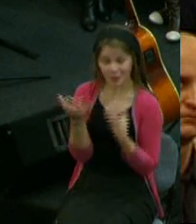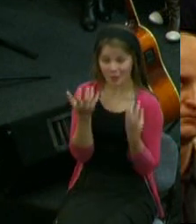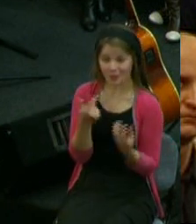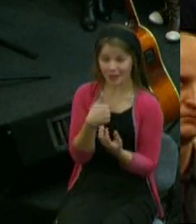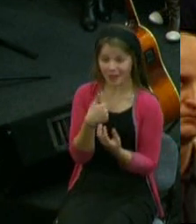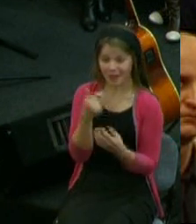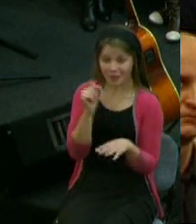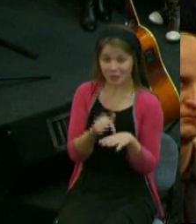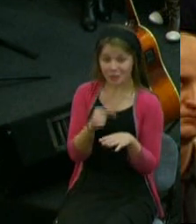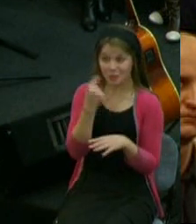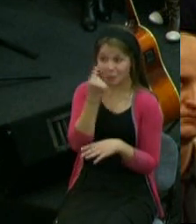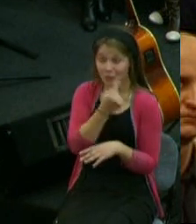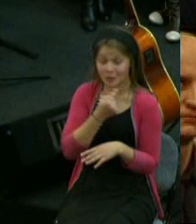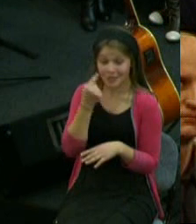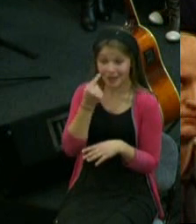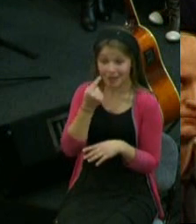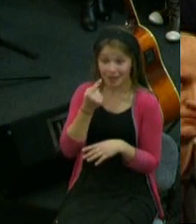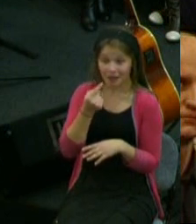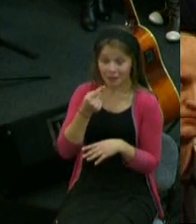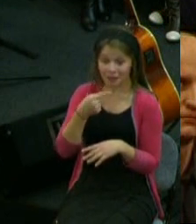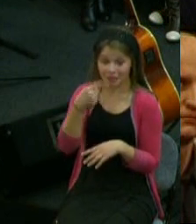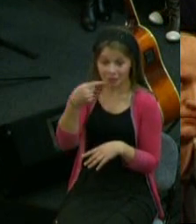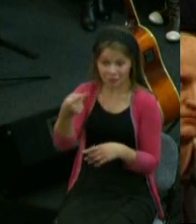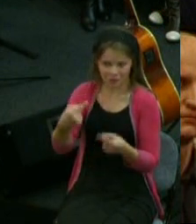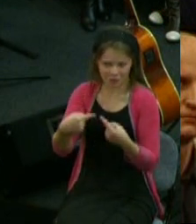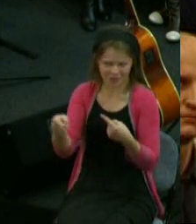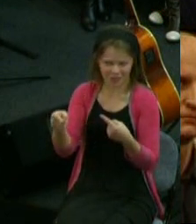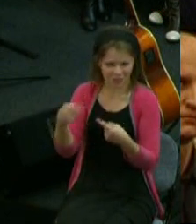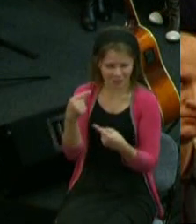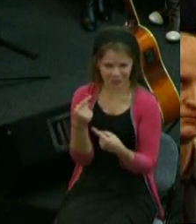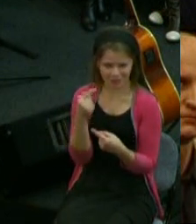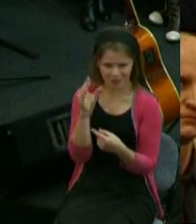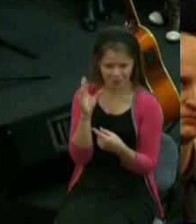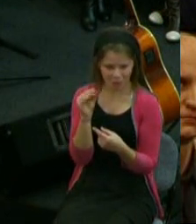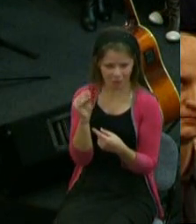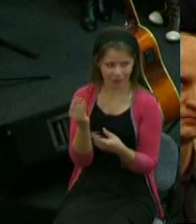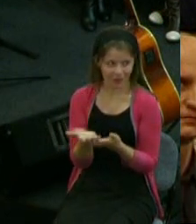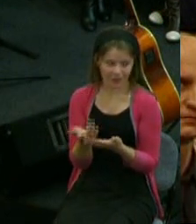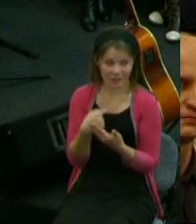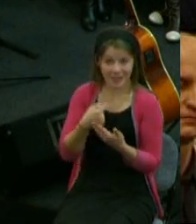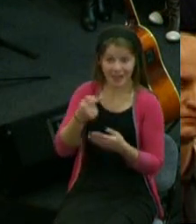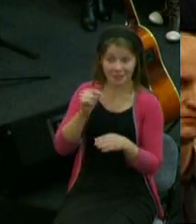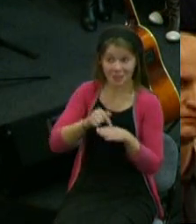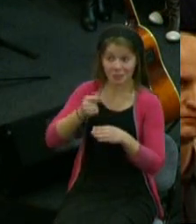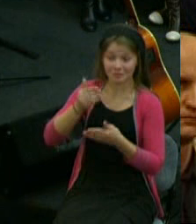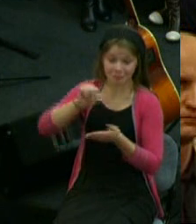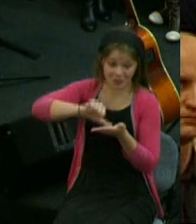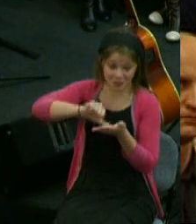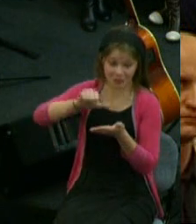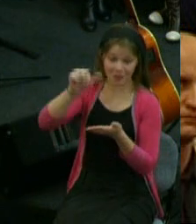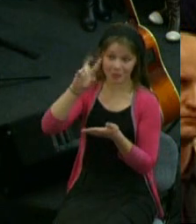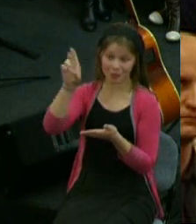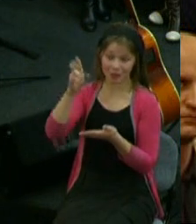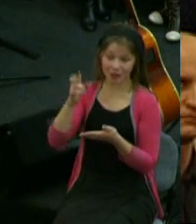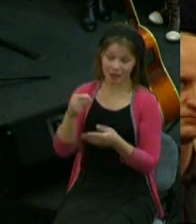Я відчув, що мої уста наговорять на іншій мові. Я відчув, що Бог любить мене. Я відчув Його присутність. І з